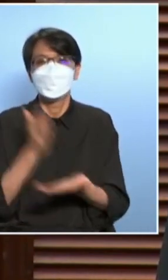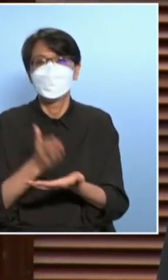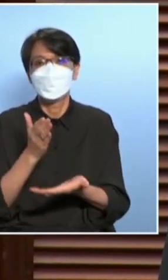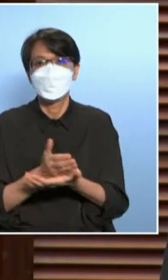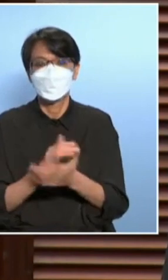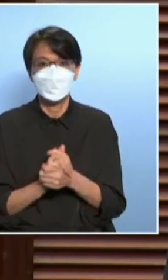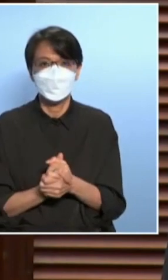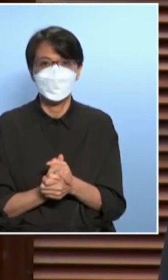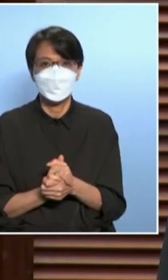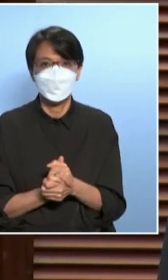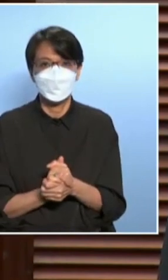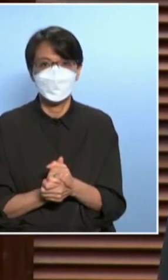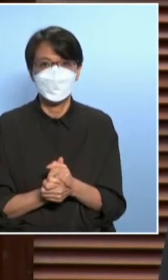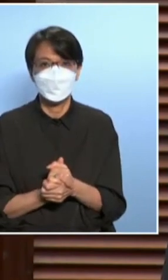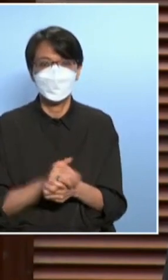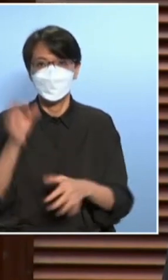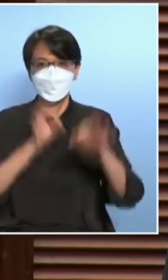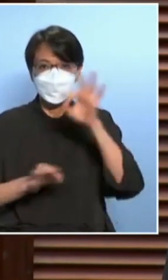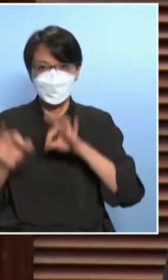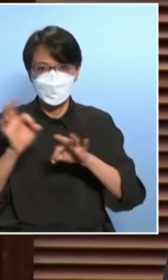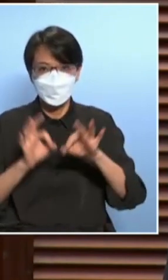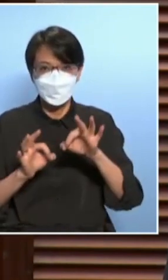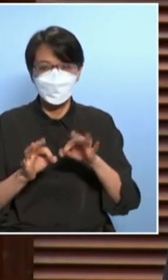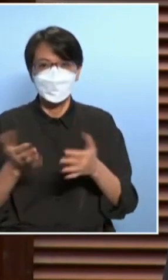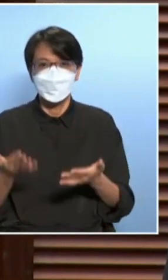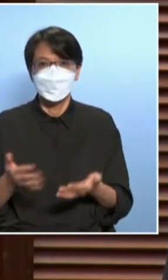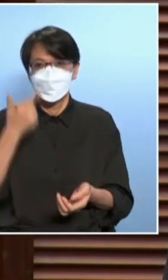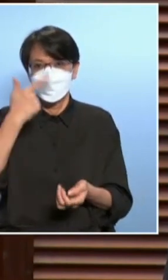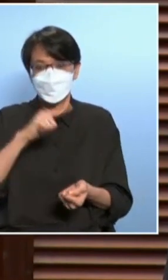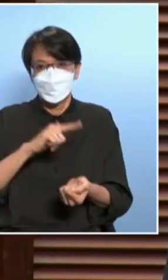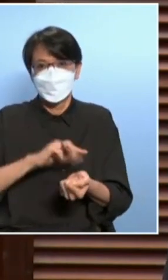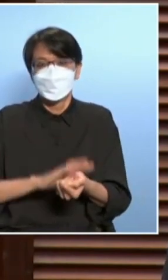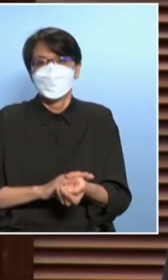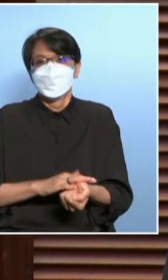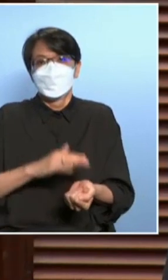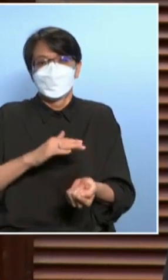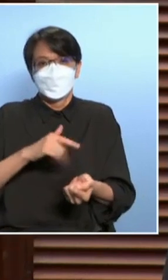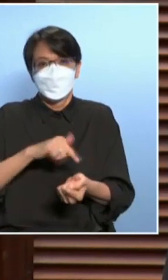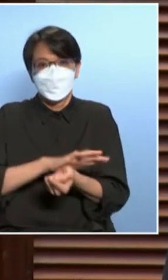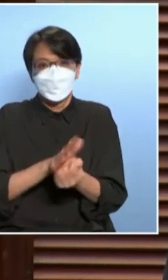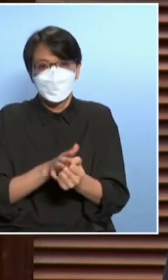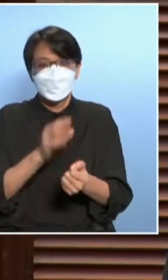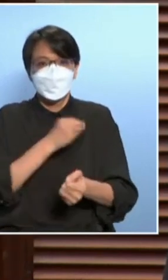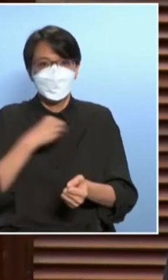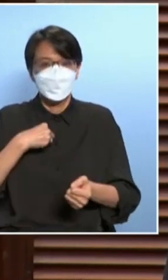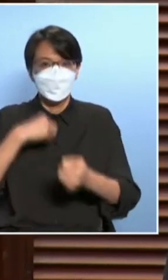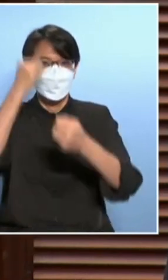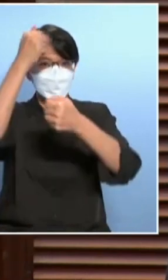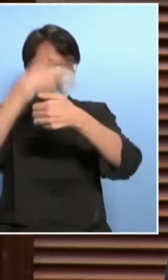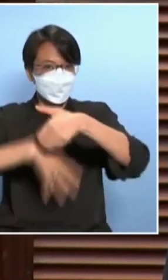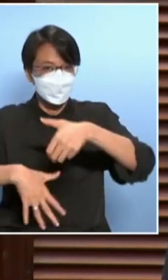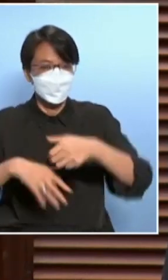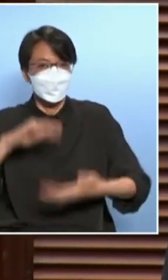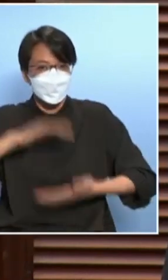素。確實，其實新加坡喺面對佢疫情嚴峻嘅時候咧，佢醫療系統都有嗰個壓